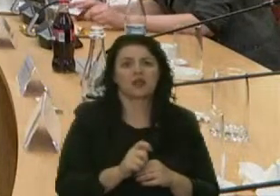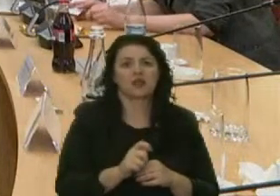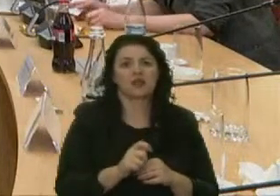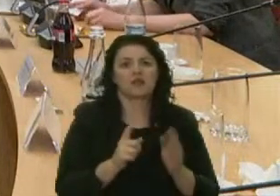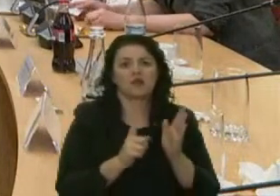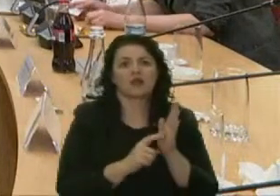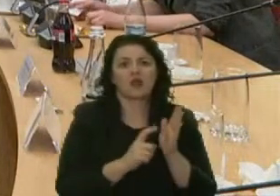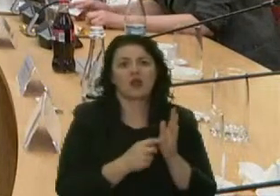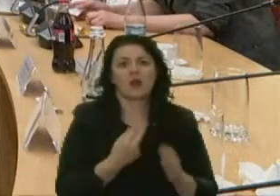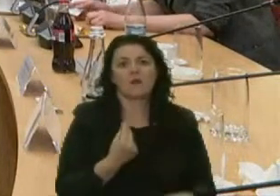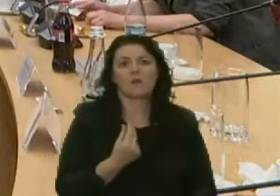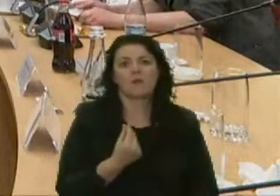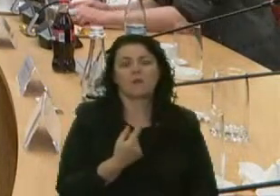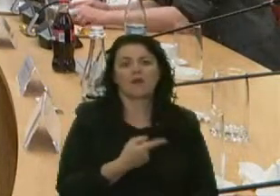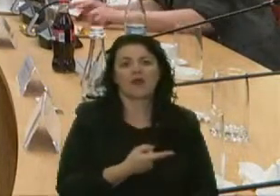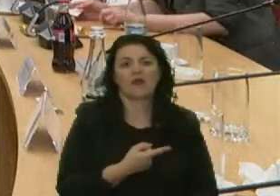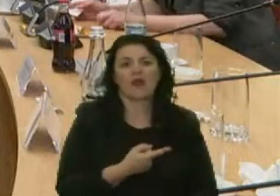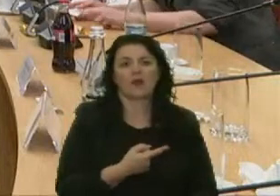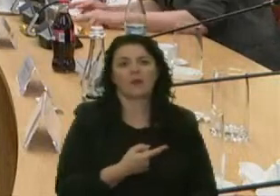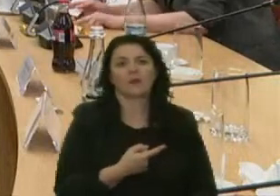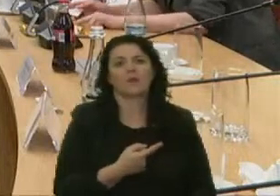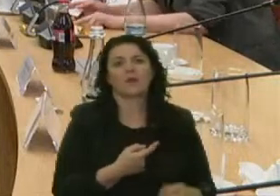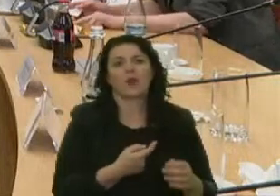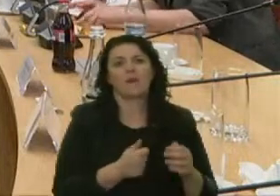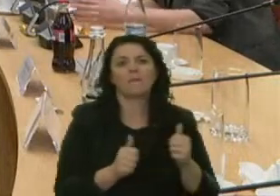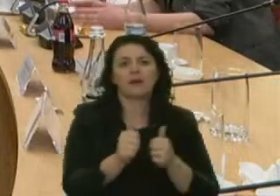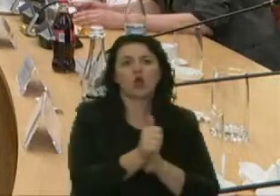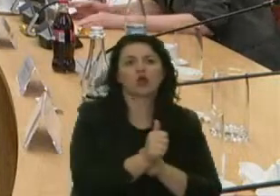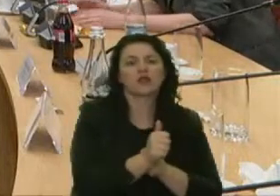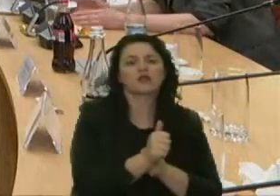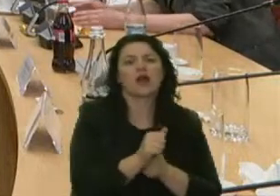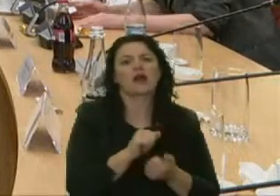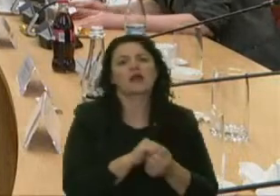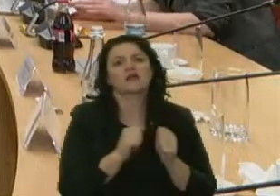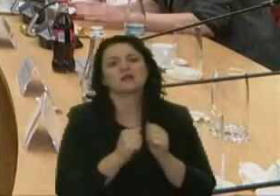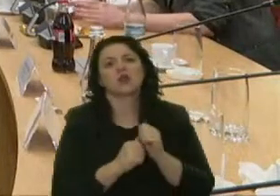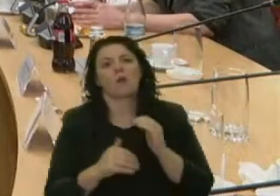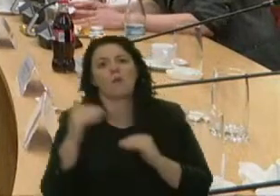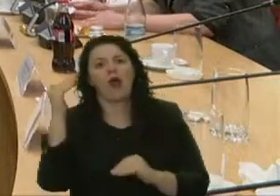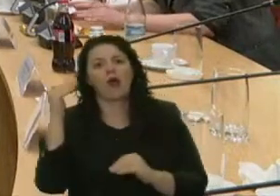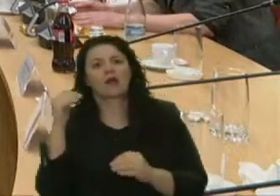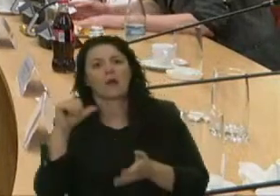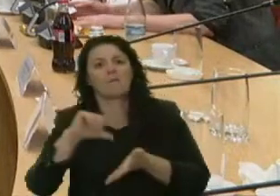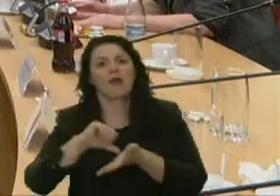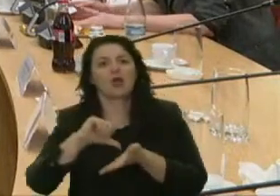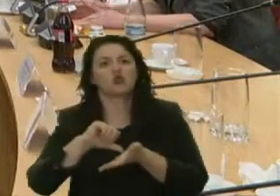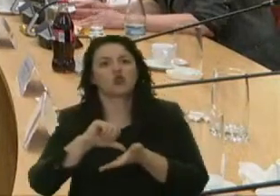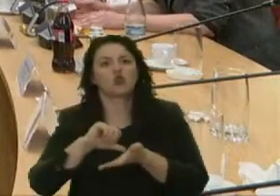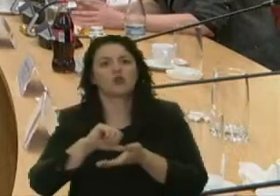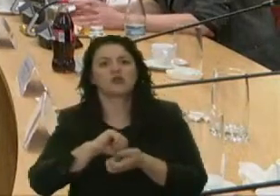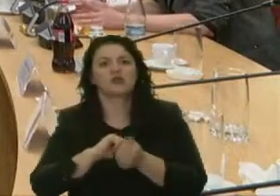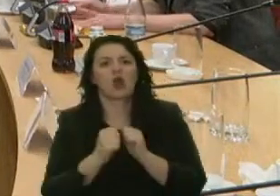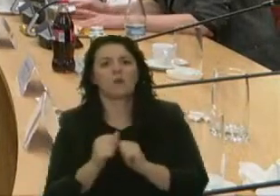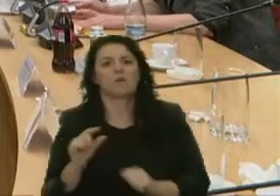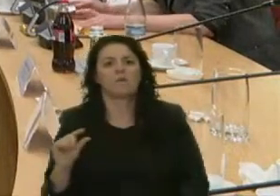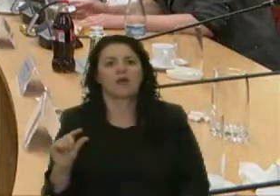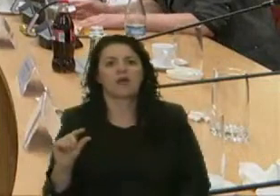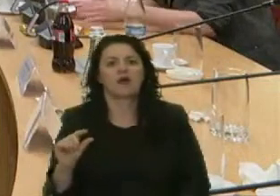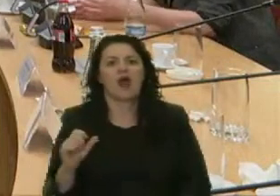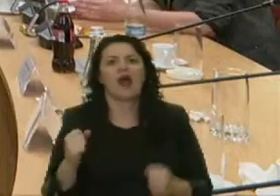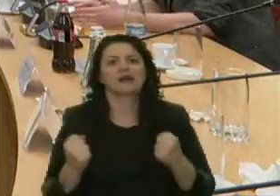finanțare Bifează o căsuță proiect prioritar proiect mare proiect mediu și proiect mic acțiune